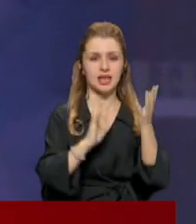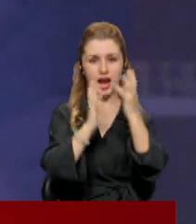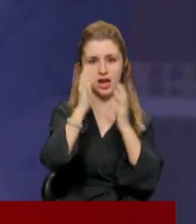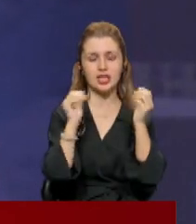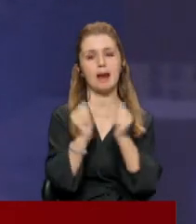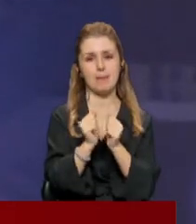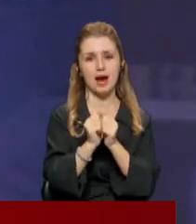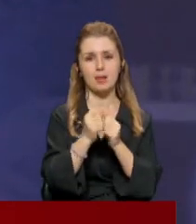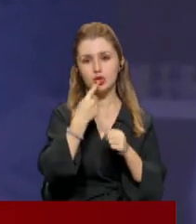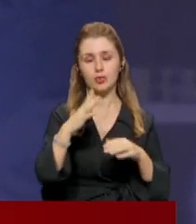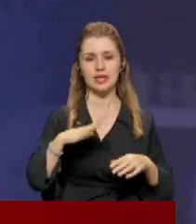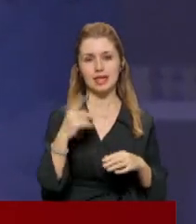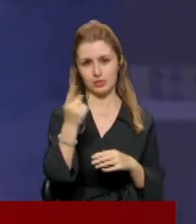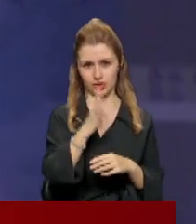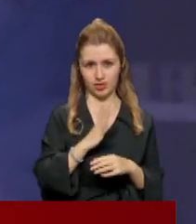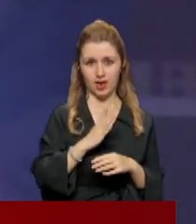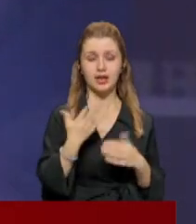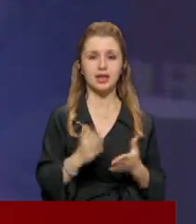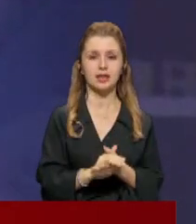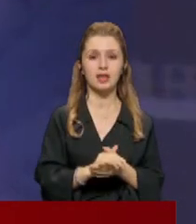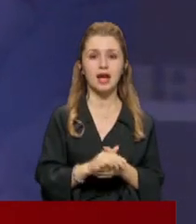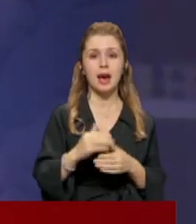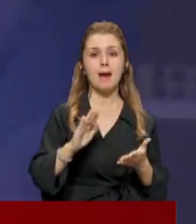ağacıyla birlikte söylemek istediğim bir şey daha var ki,